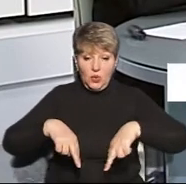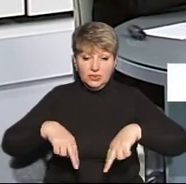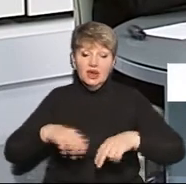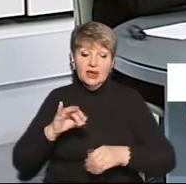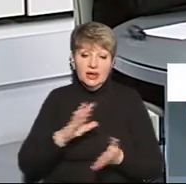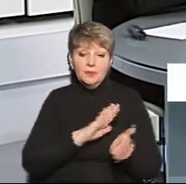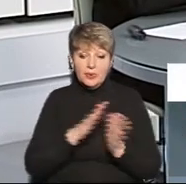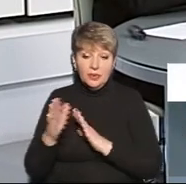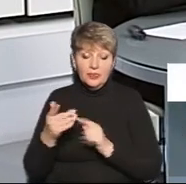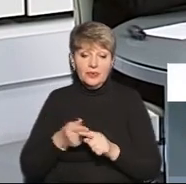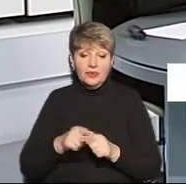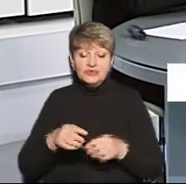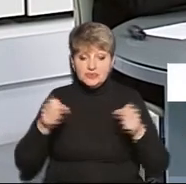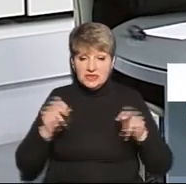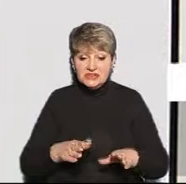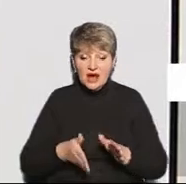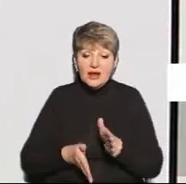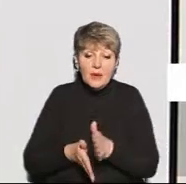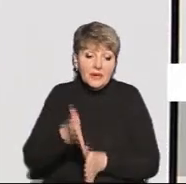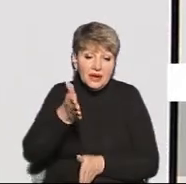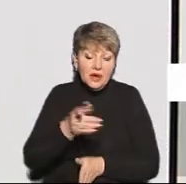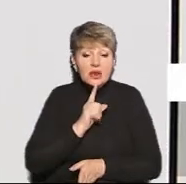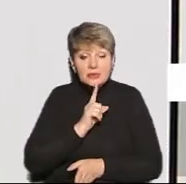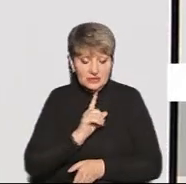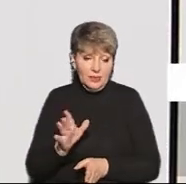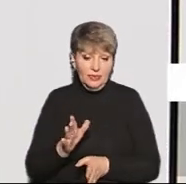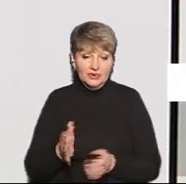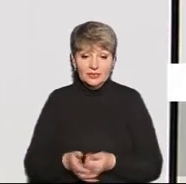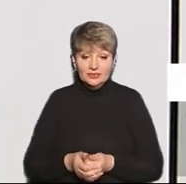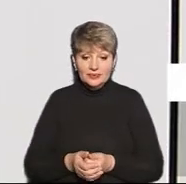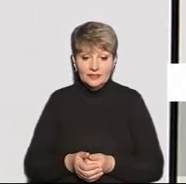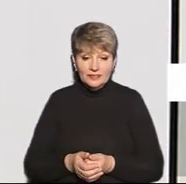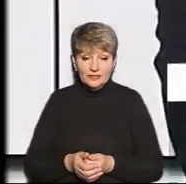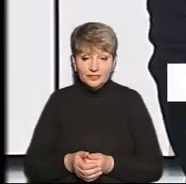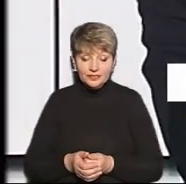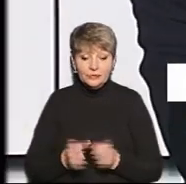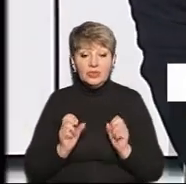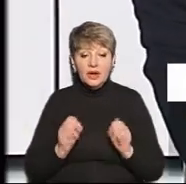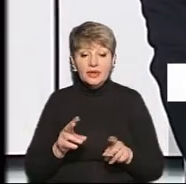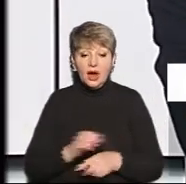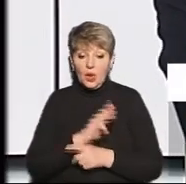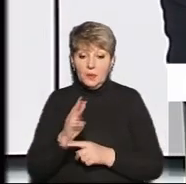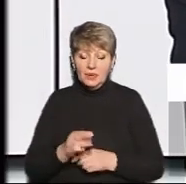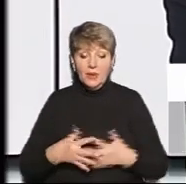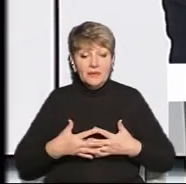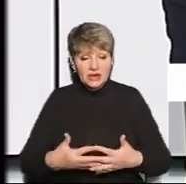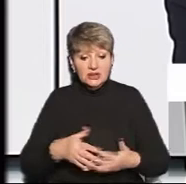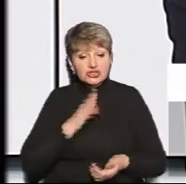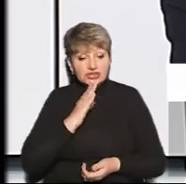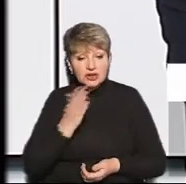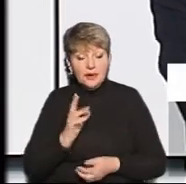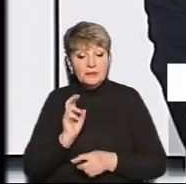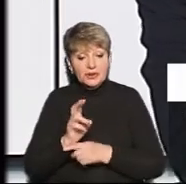і відбувається певна перегородка, тобто не буде цієї міграції пацієнтів. Що, як убезпечити вагітних жінок, які прийдуть